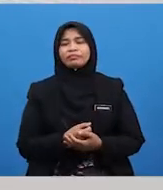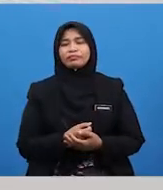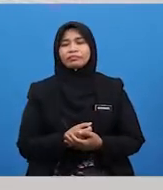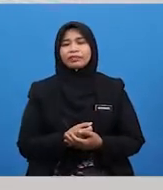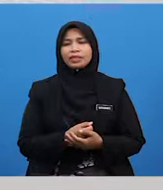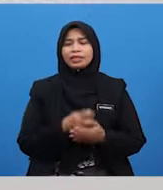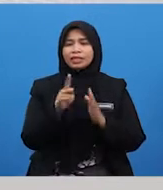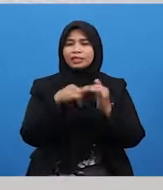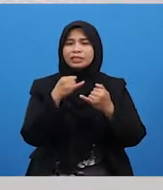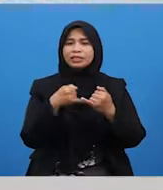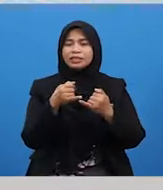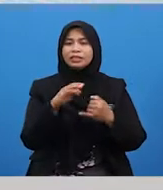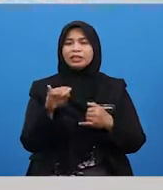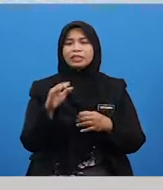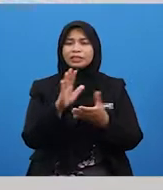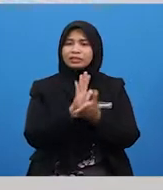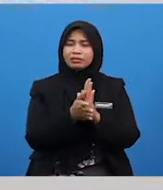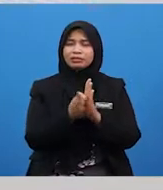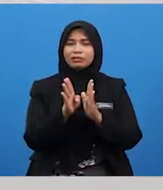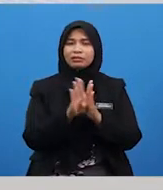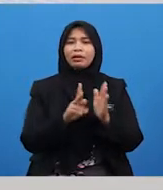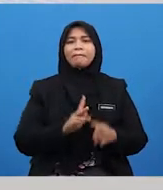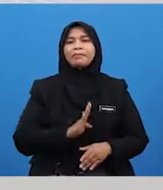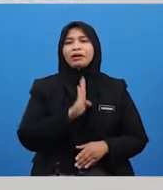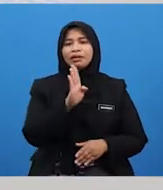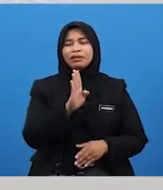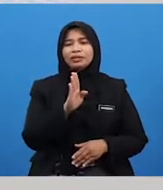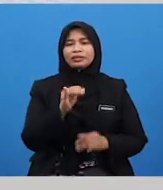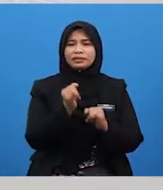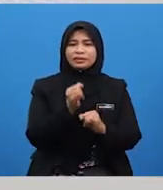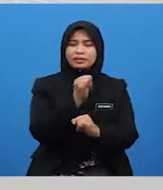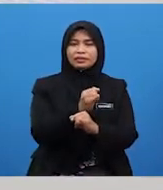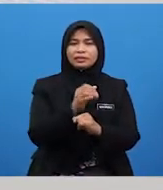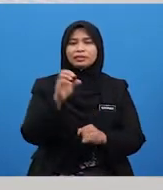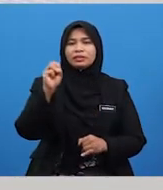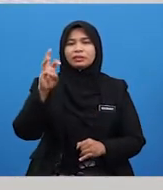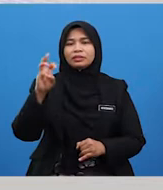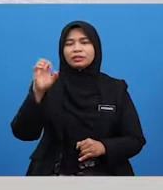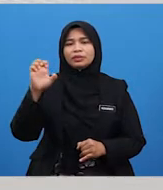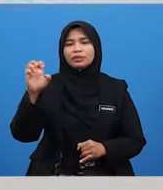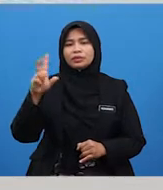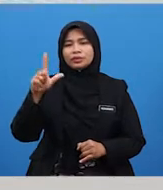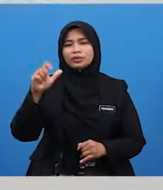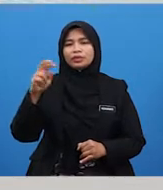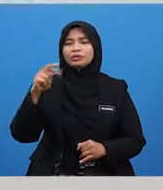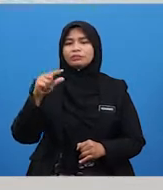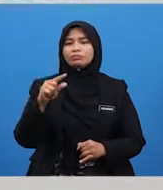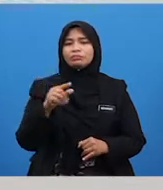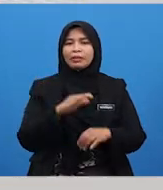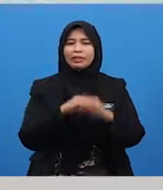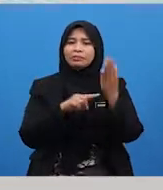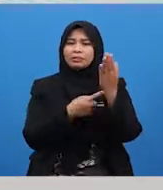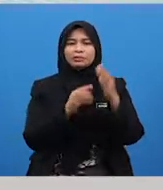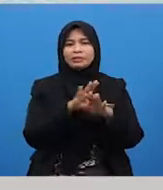kejohanan. Kejayaannya menjadi kebanggaan jiran. Swee Ling pada mulanya tidak yakin